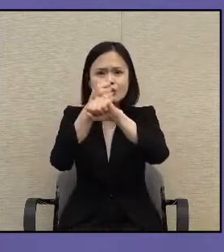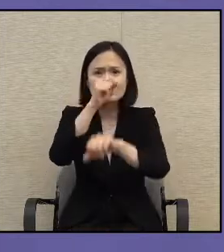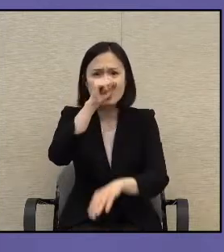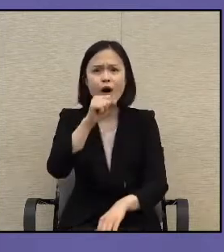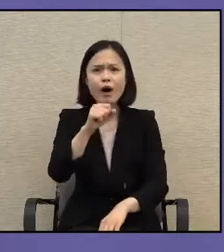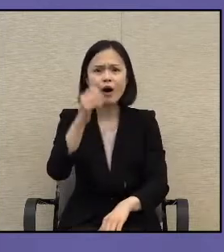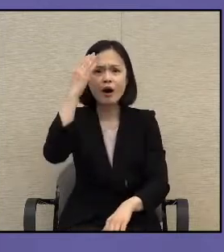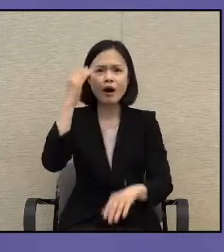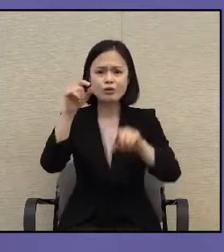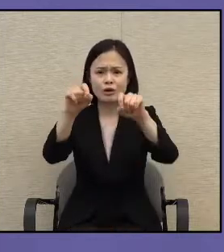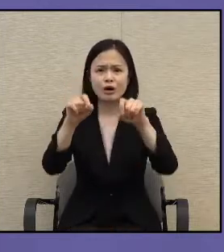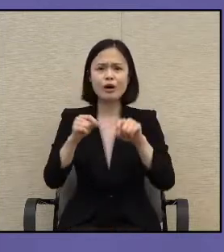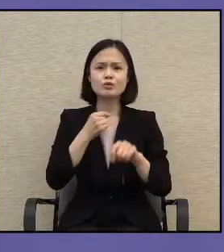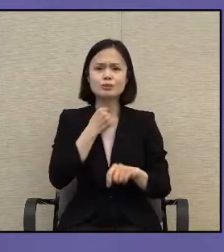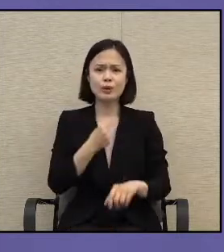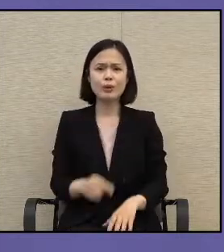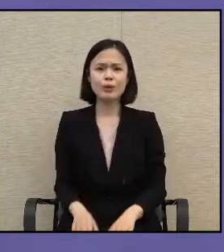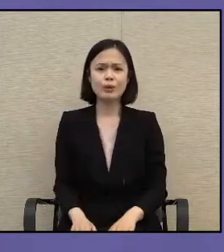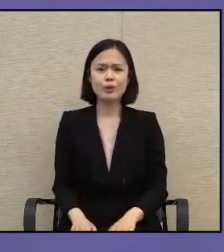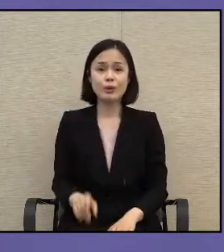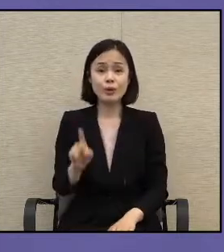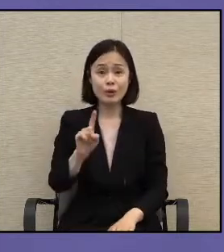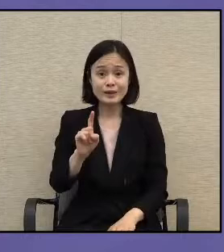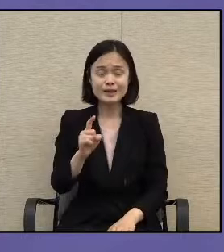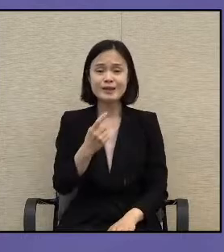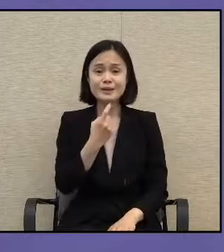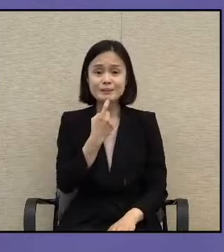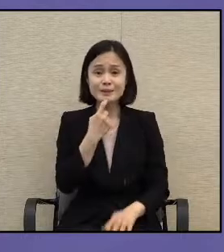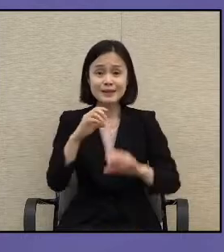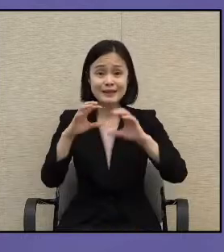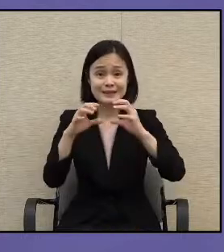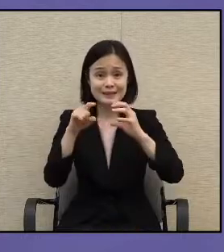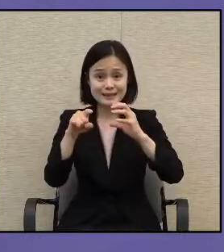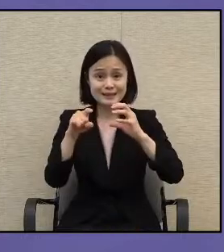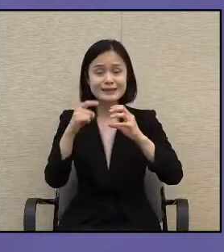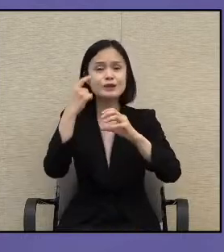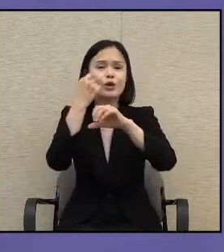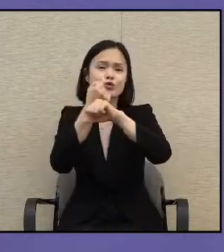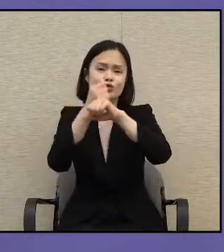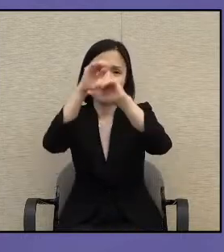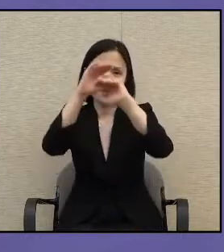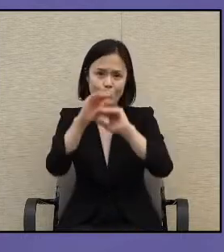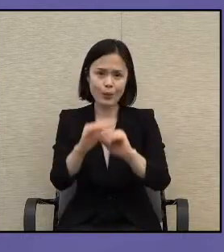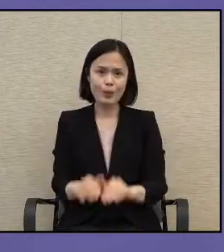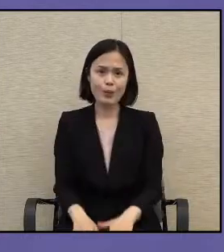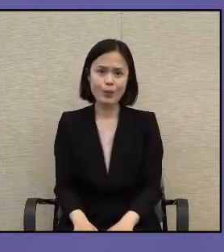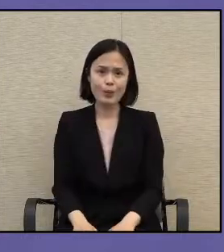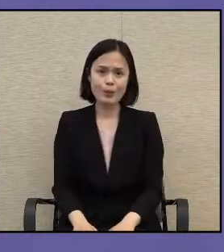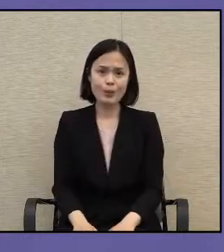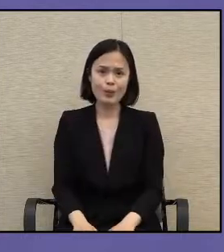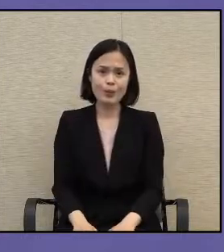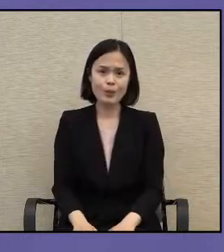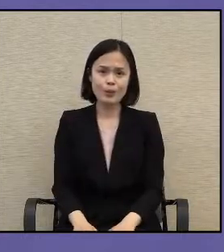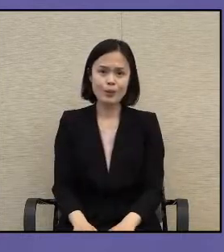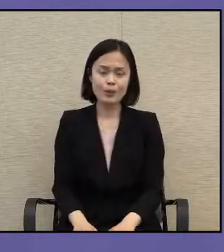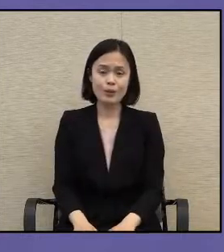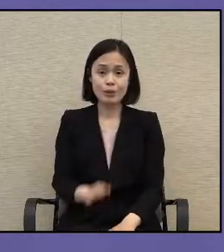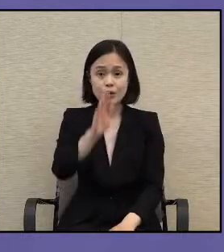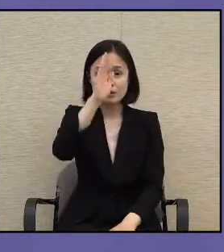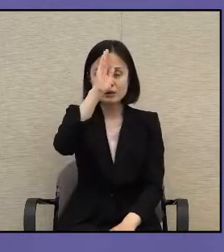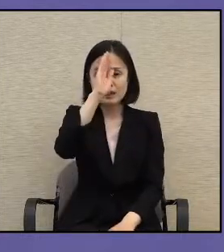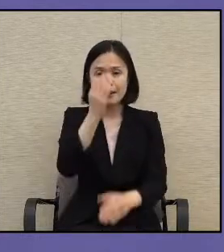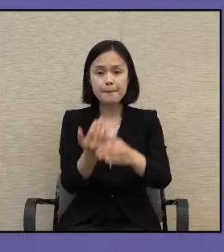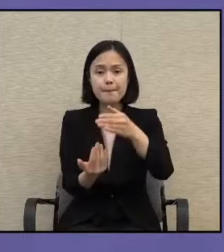하는데, 이제 핀란드의 연구입니다. 그래서 질환 발생 시점